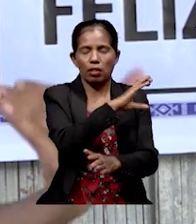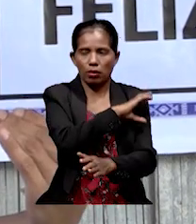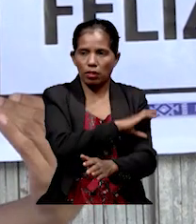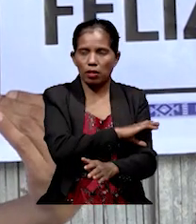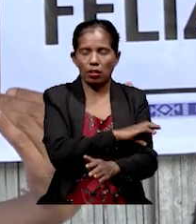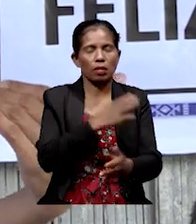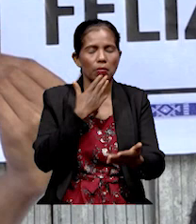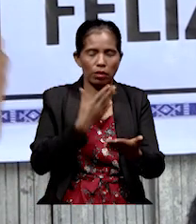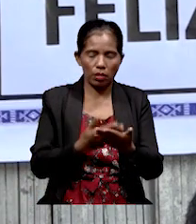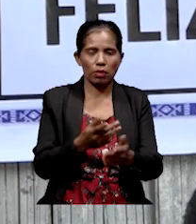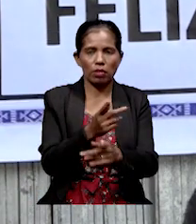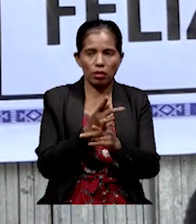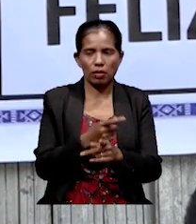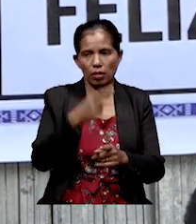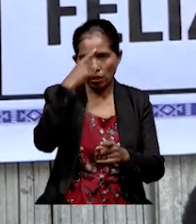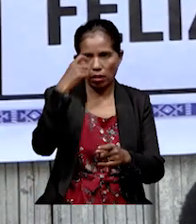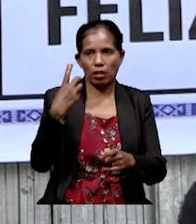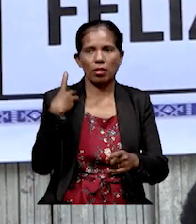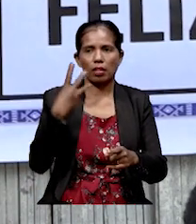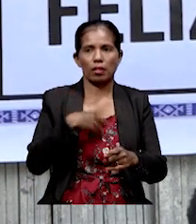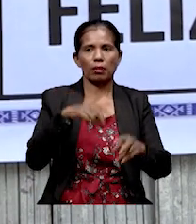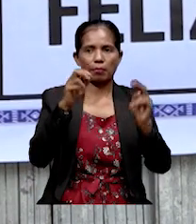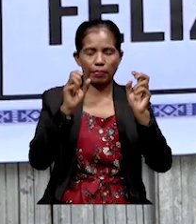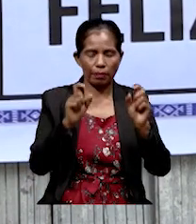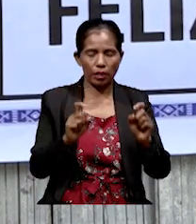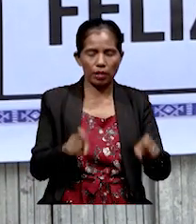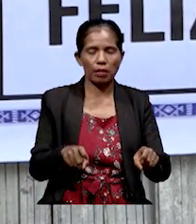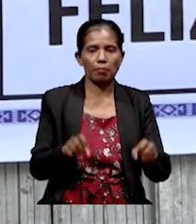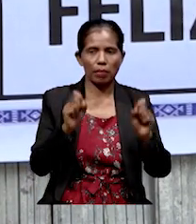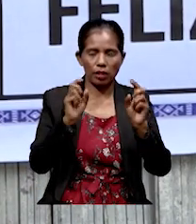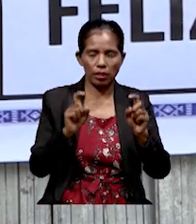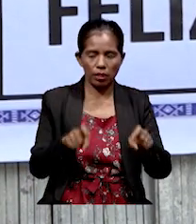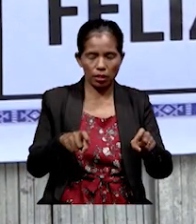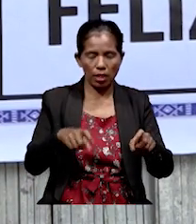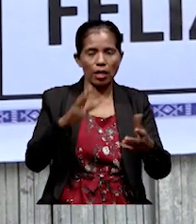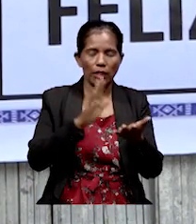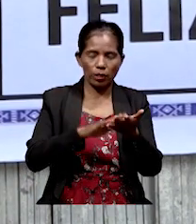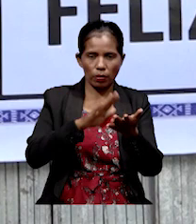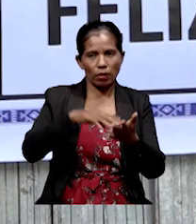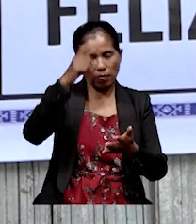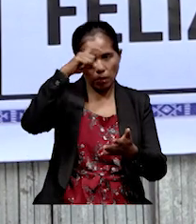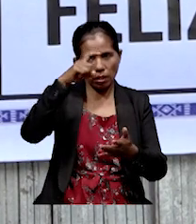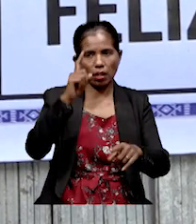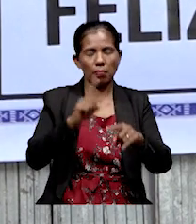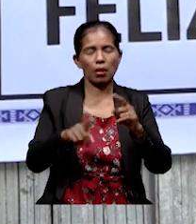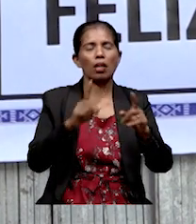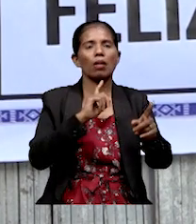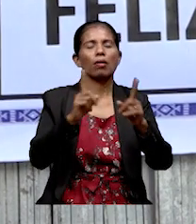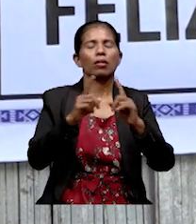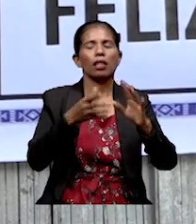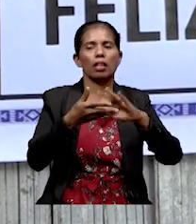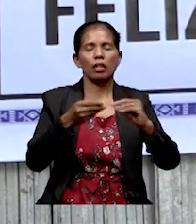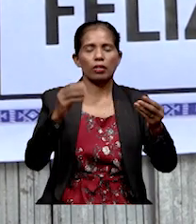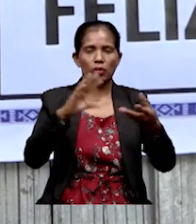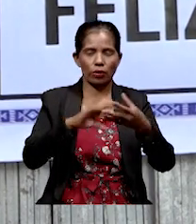protegido. Tambah ne, ita precisa presidente ne, emak tengi sekolah matene. Label me conta historia.